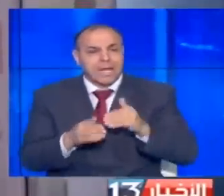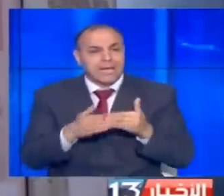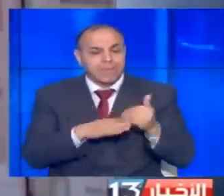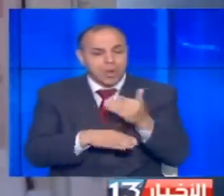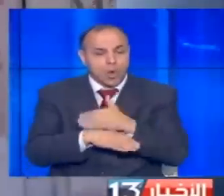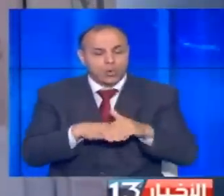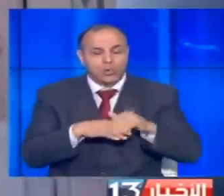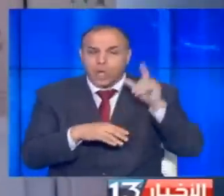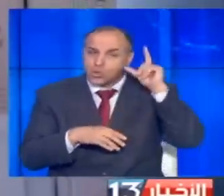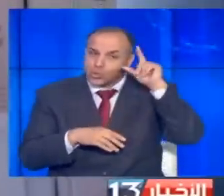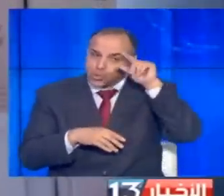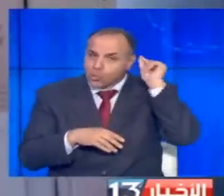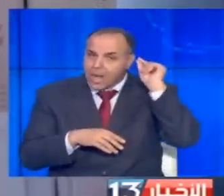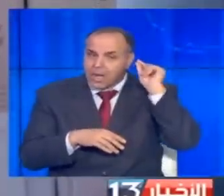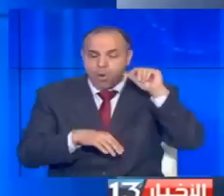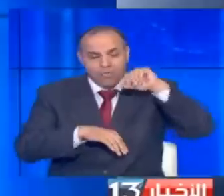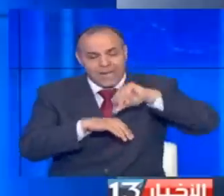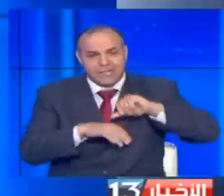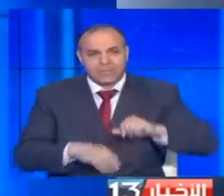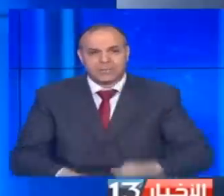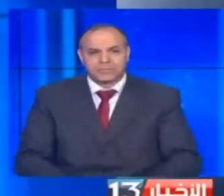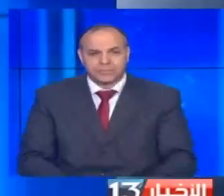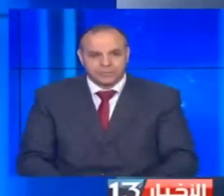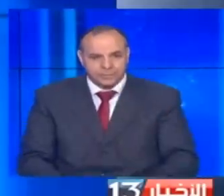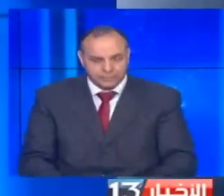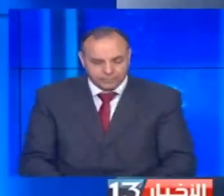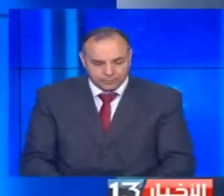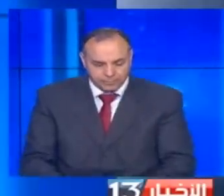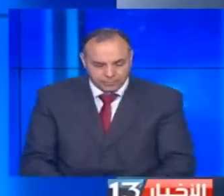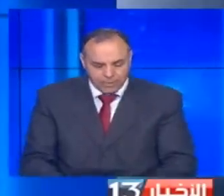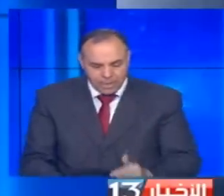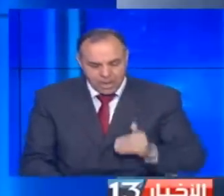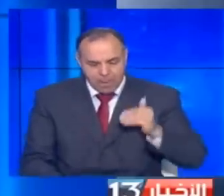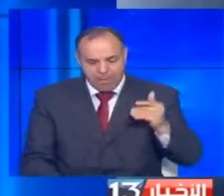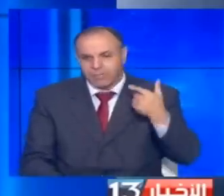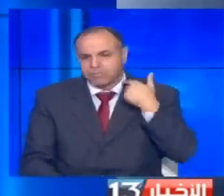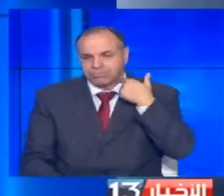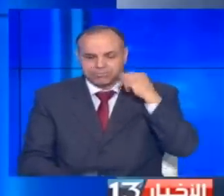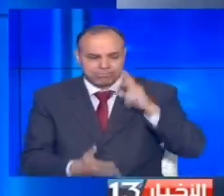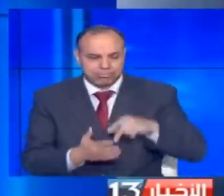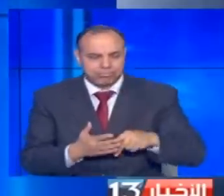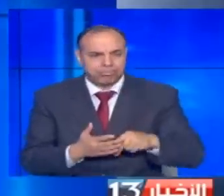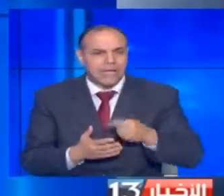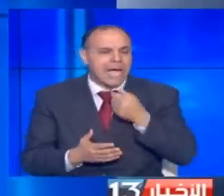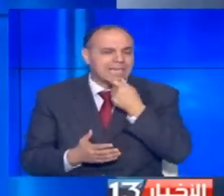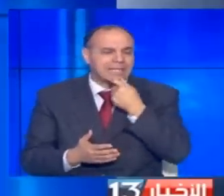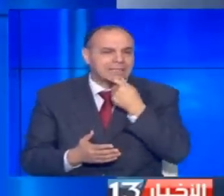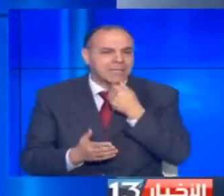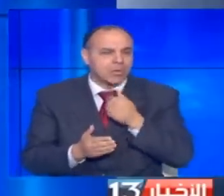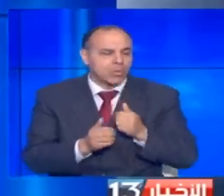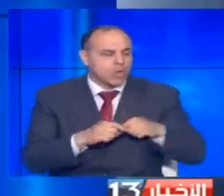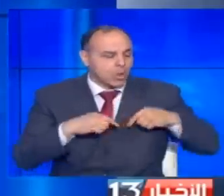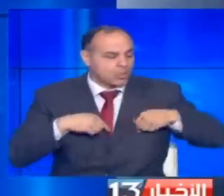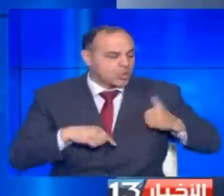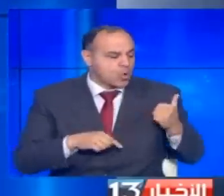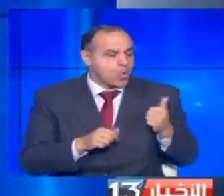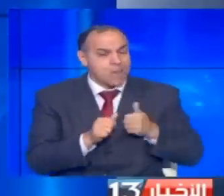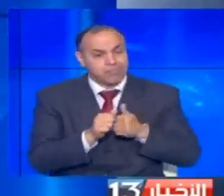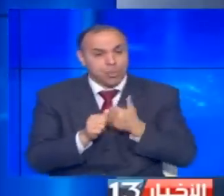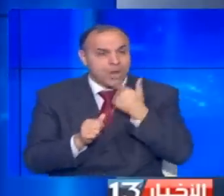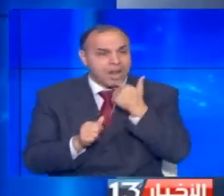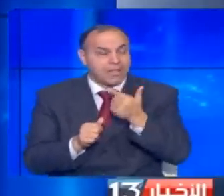الصوماليه وفي العاصمه بعد فشل اتفاق بوست ومن ورائه رئيسه الوزراء البريطانيه